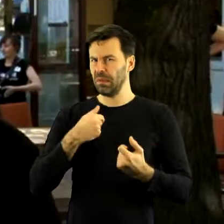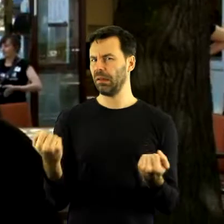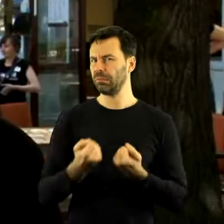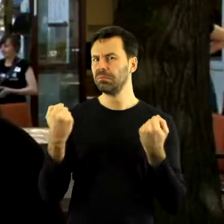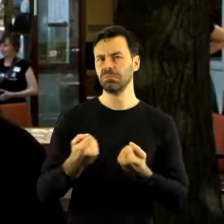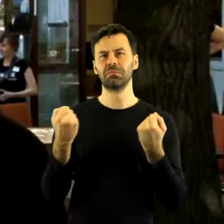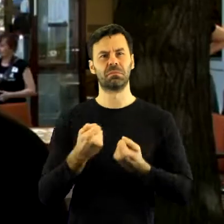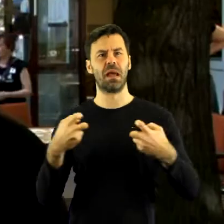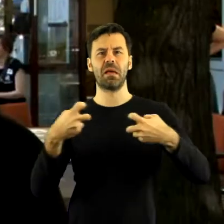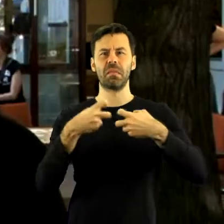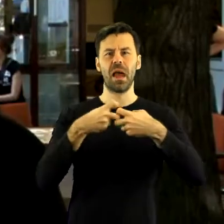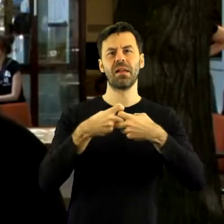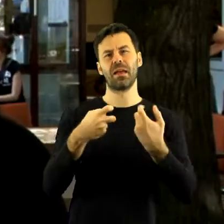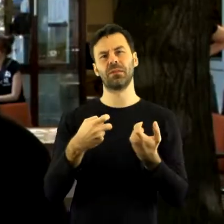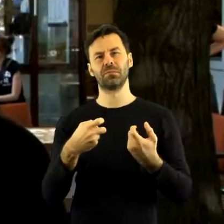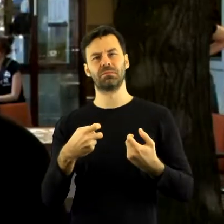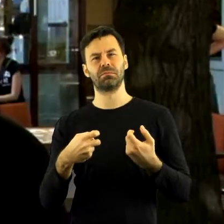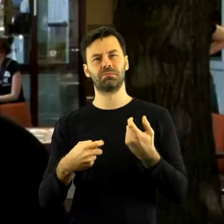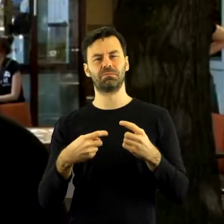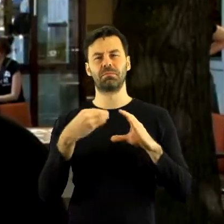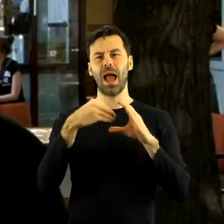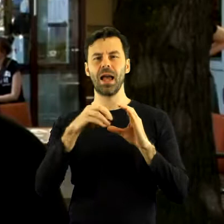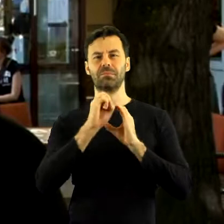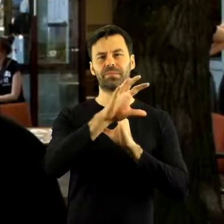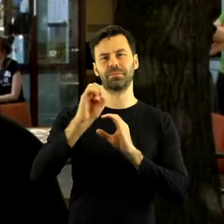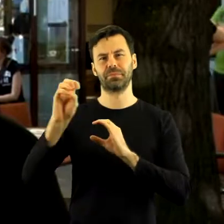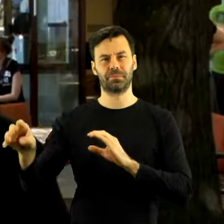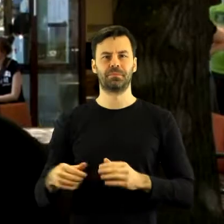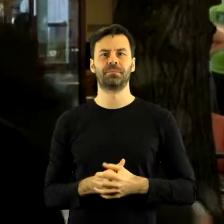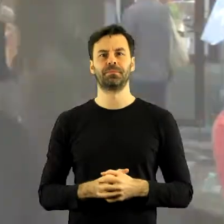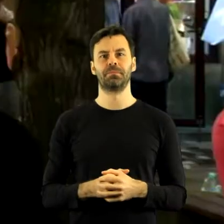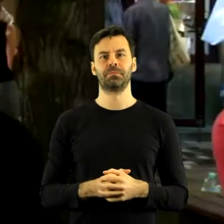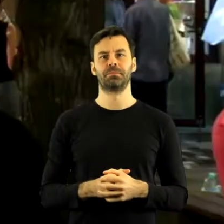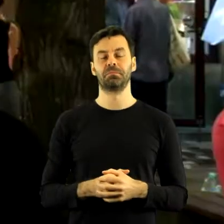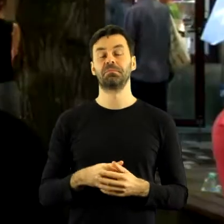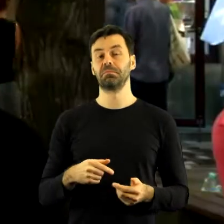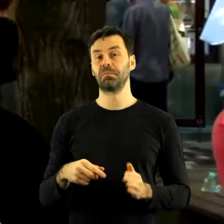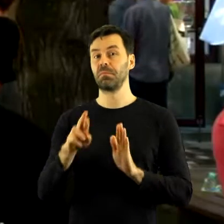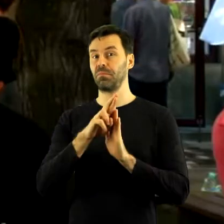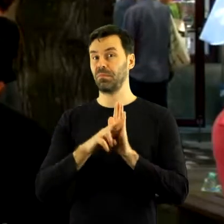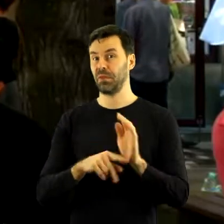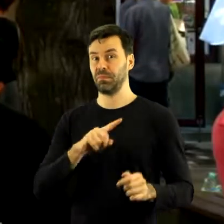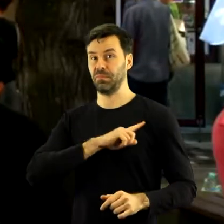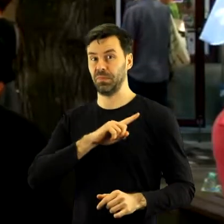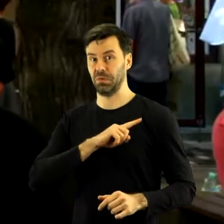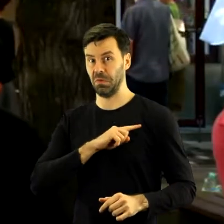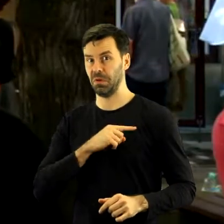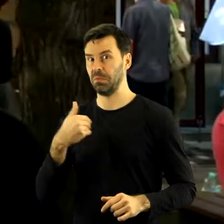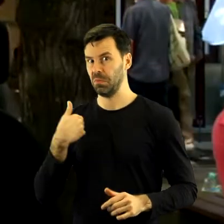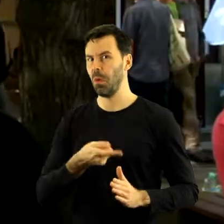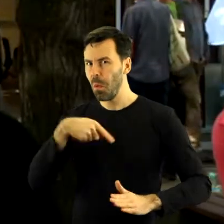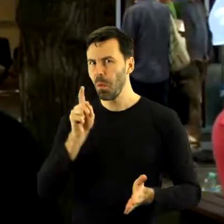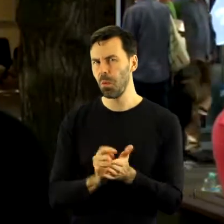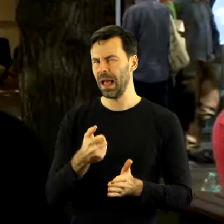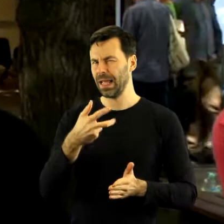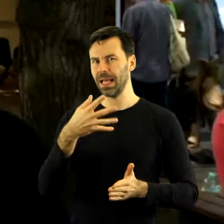się robić wyłącznie za pomocą środków komunikacji elektronicznej. W tym watchdogowaniu mam kilka